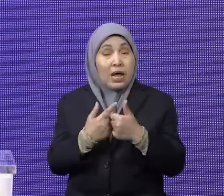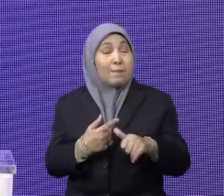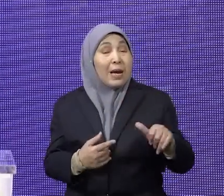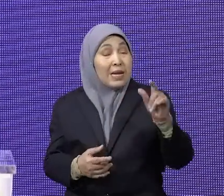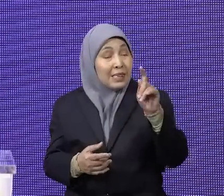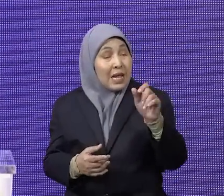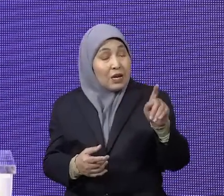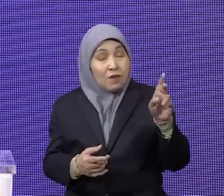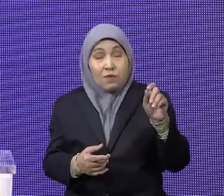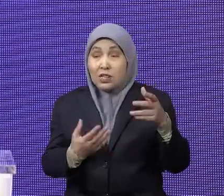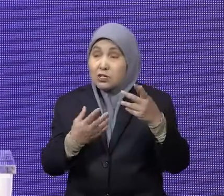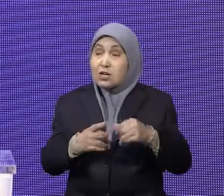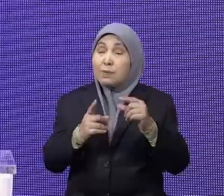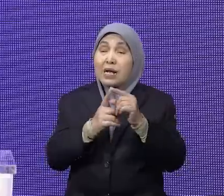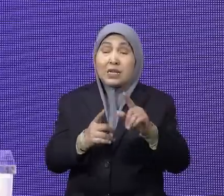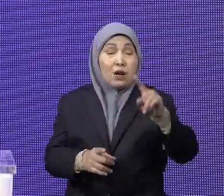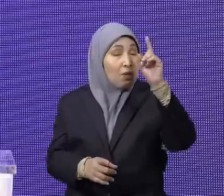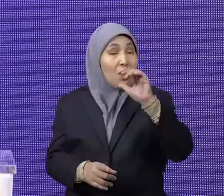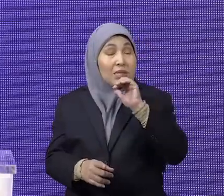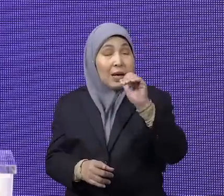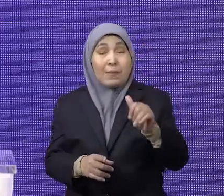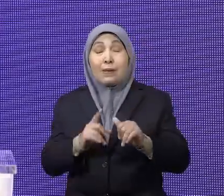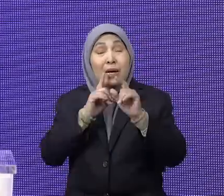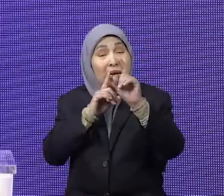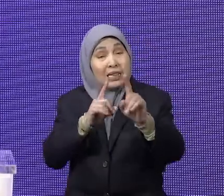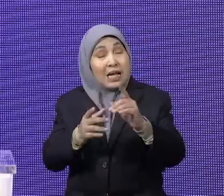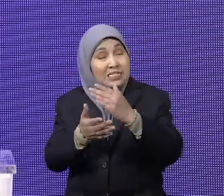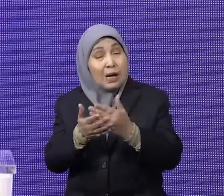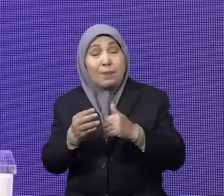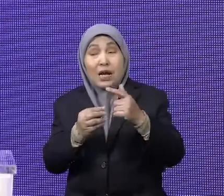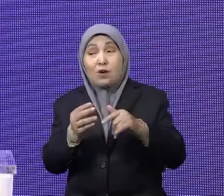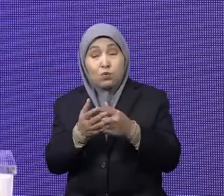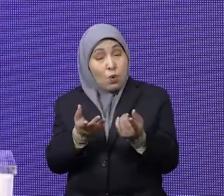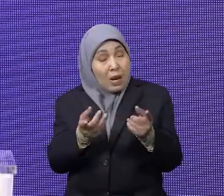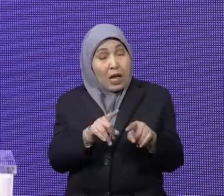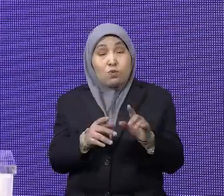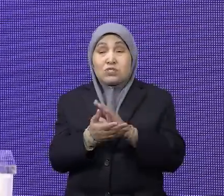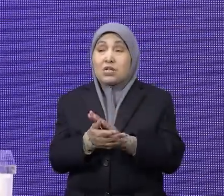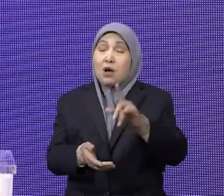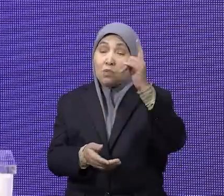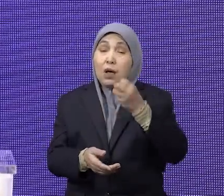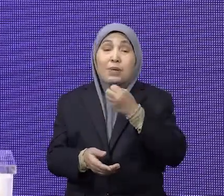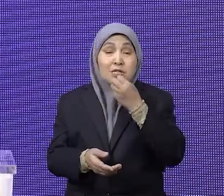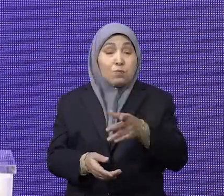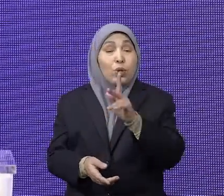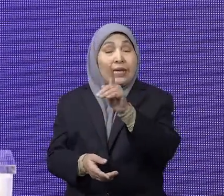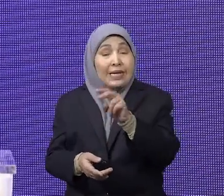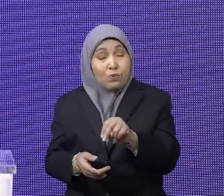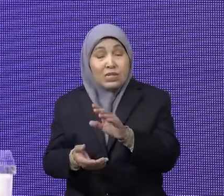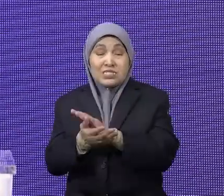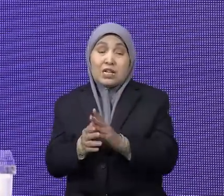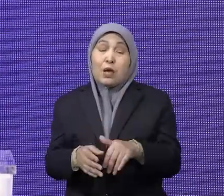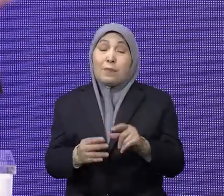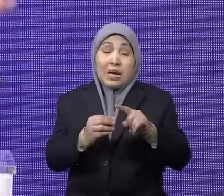daripada takrifan yang telah diberikan, iaitu perkataan Allah tatkala mana menitahkan sesuatu perkara itu untuk berlaku, Allah menyebutkan kun,